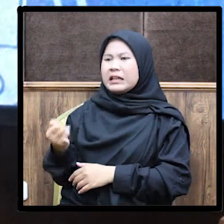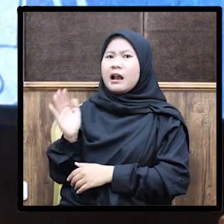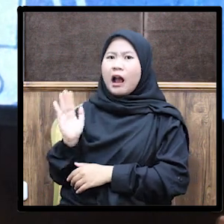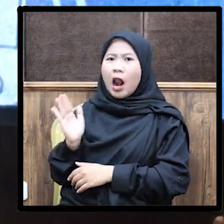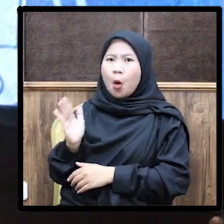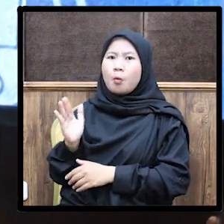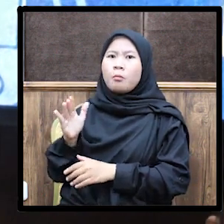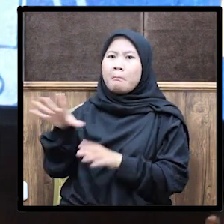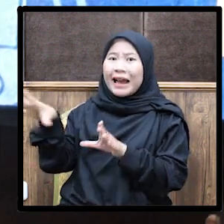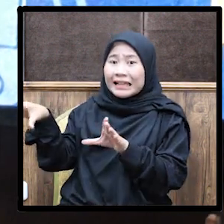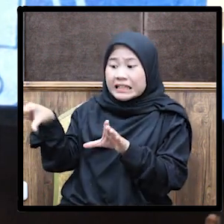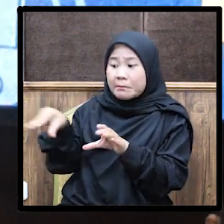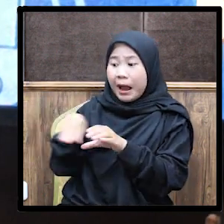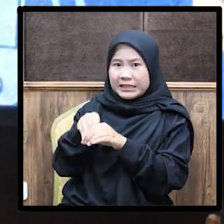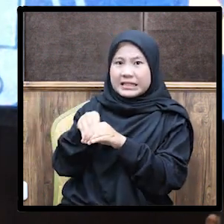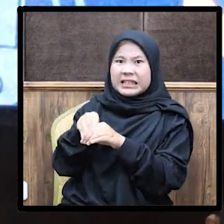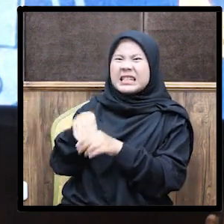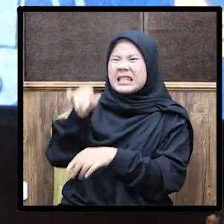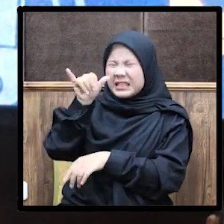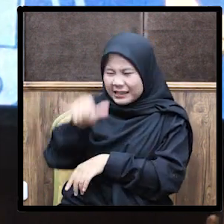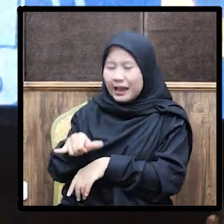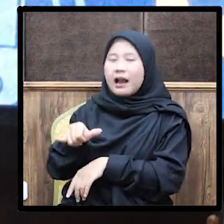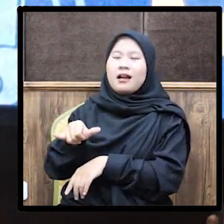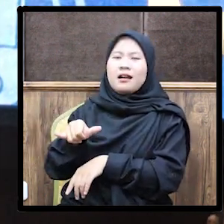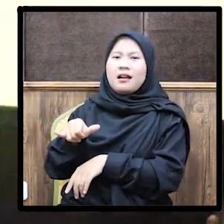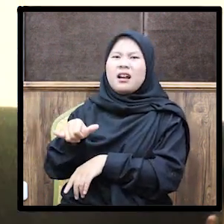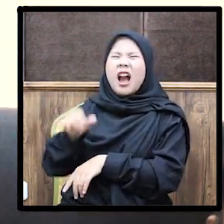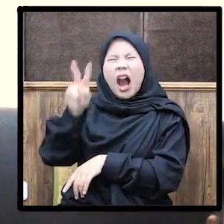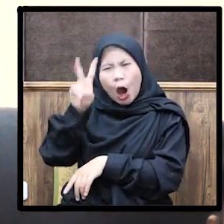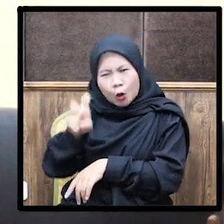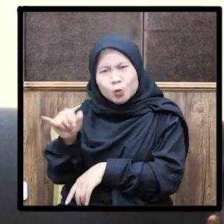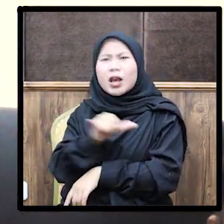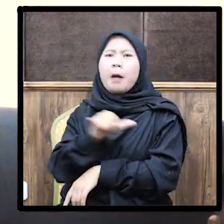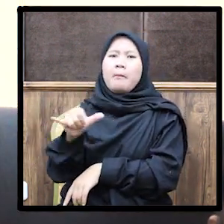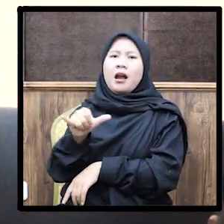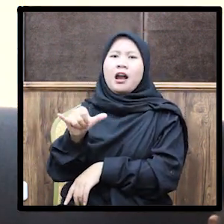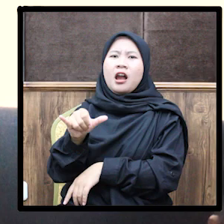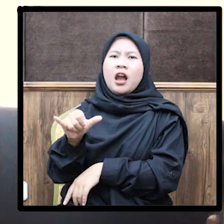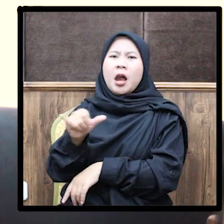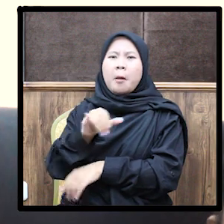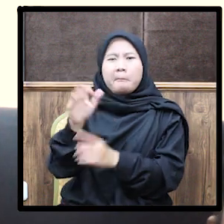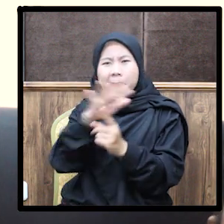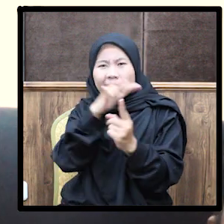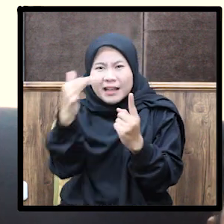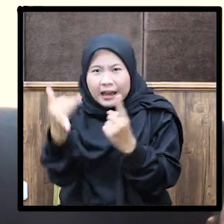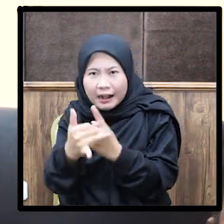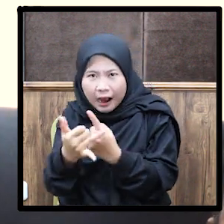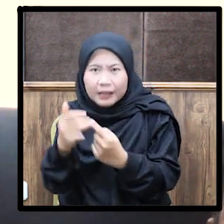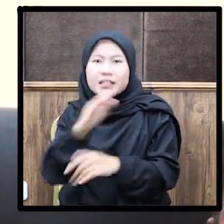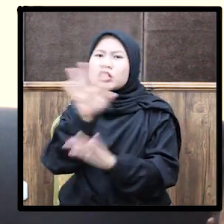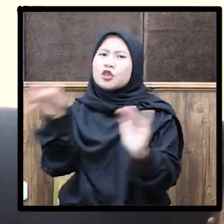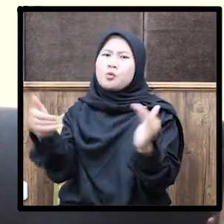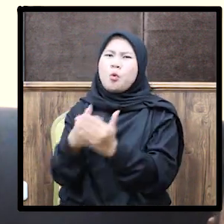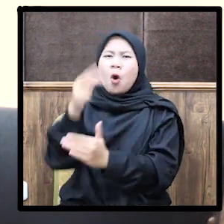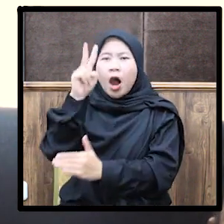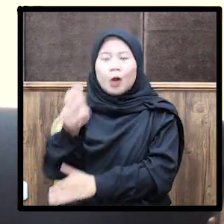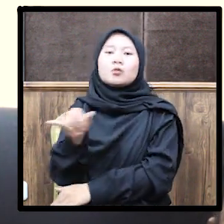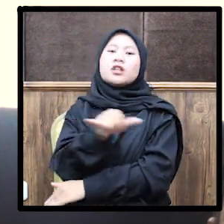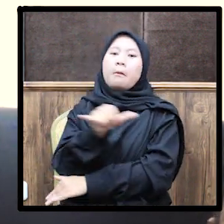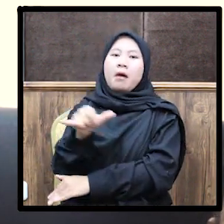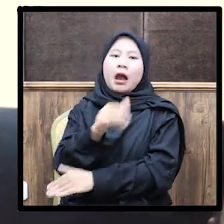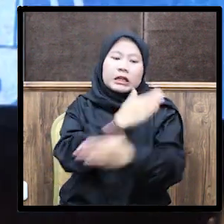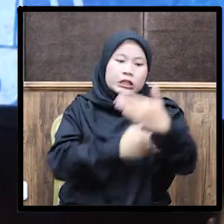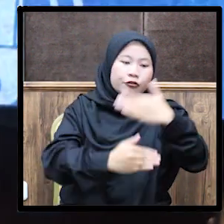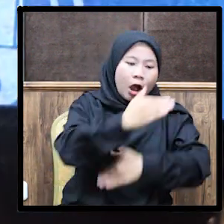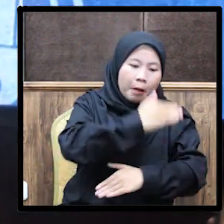partisipasi tentu sama, harus sama semua kelompok masyarakat tanpa membedakan dia disabilitas difabel atau bukan.